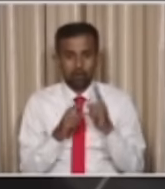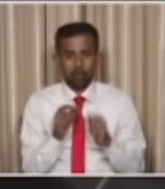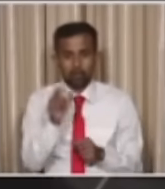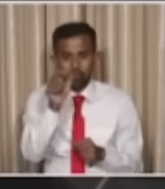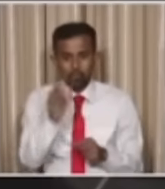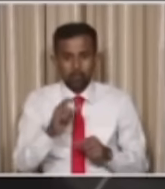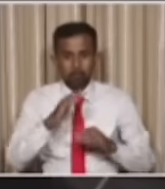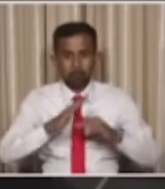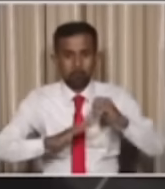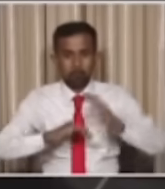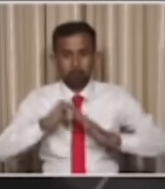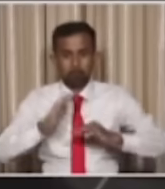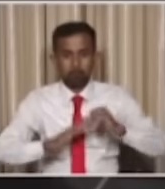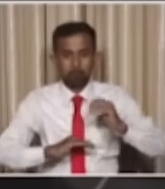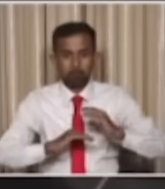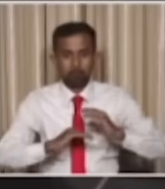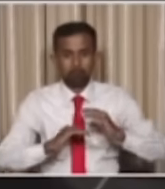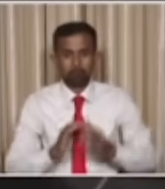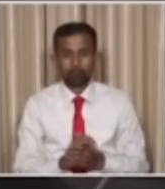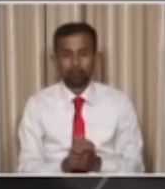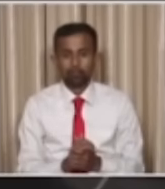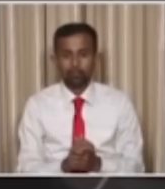ඔබතුමා ප්‍රායෝගික